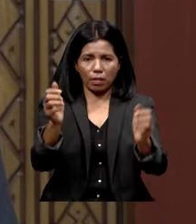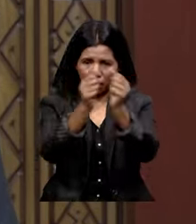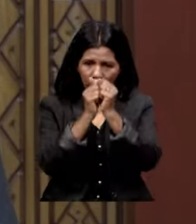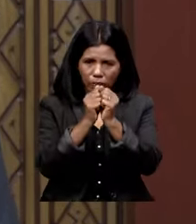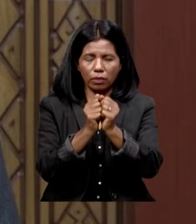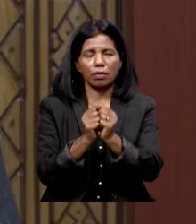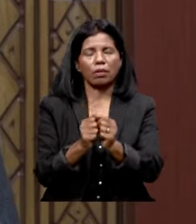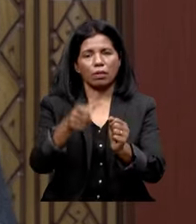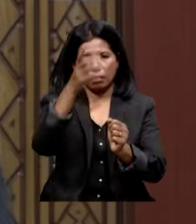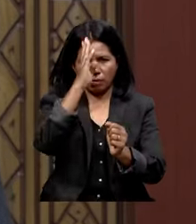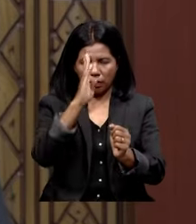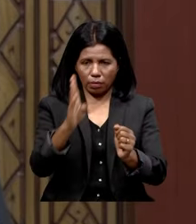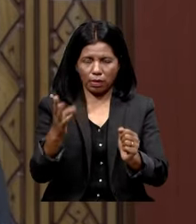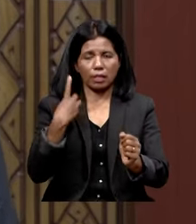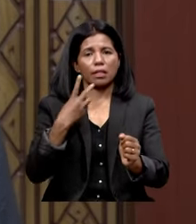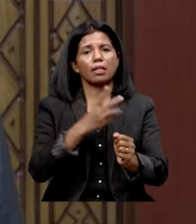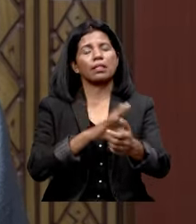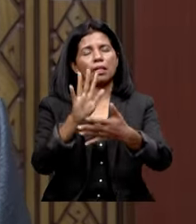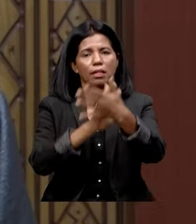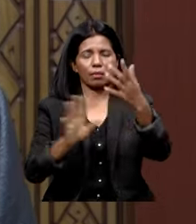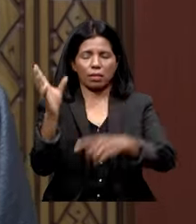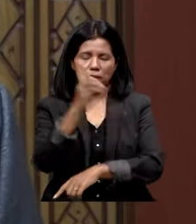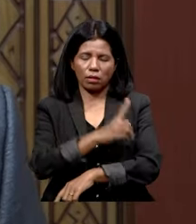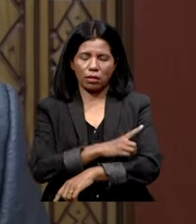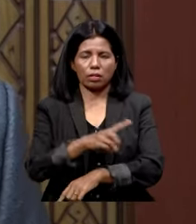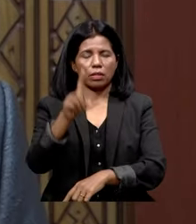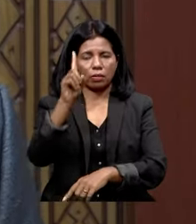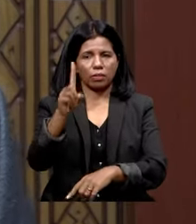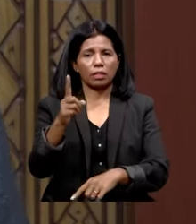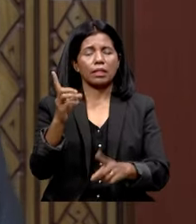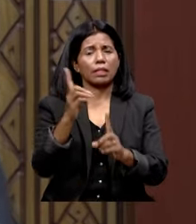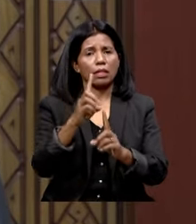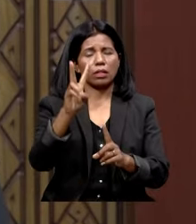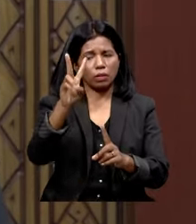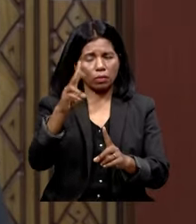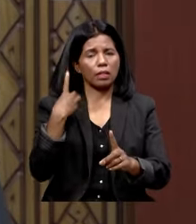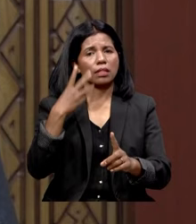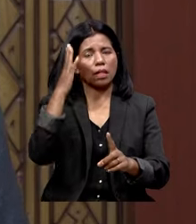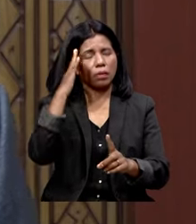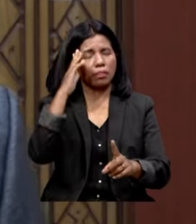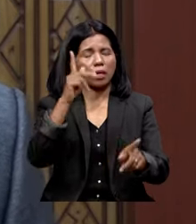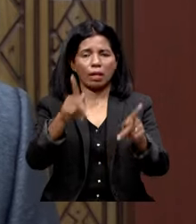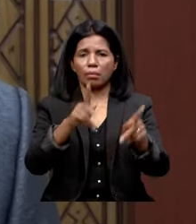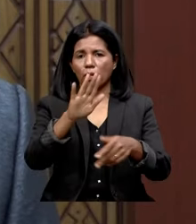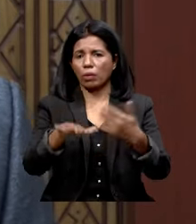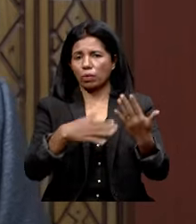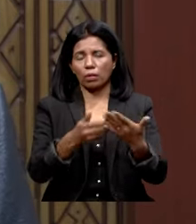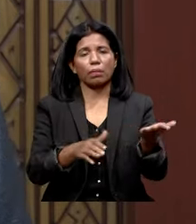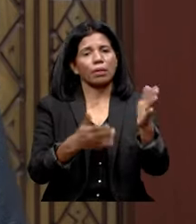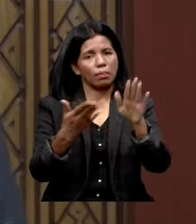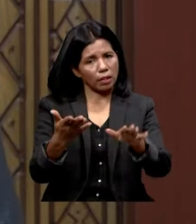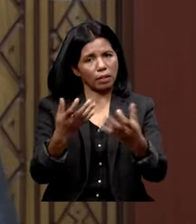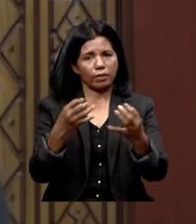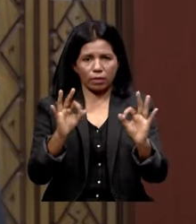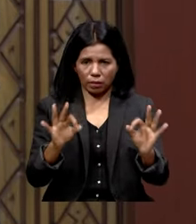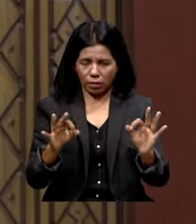itu celebra ihir lorong dia ung ini yang dia dois mak kita hanoi bamate biang hotu hotu raya sebab mate biang hotu hotu lili mate biang sir